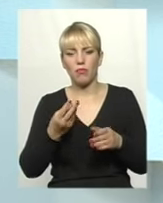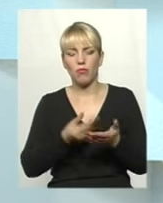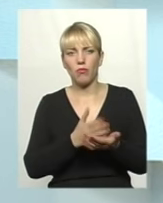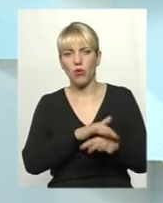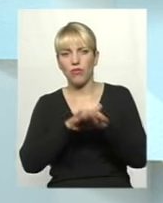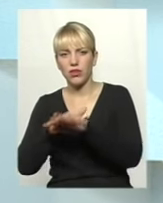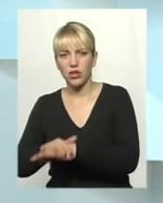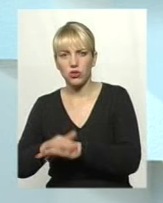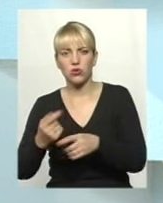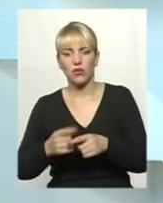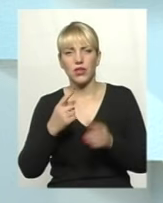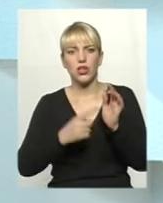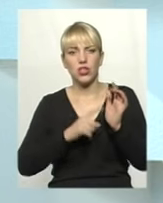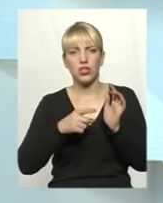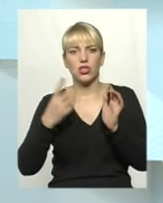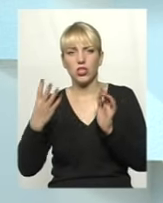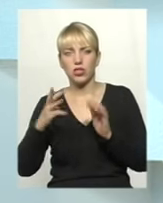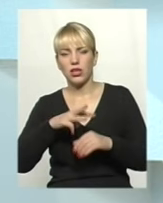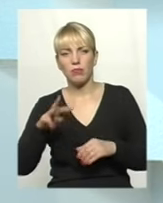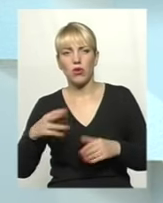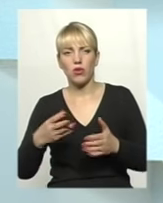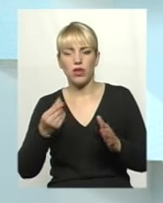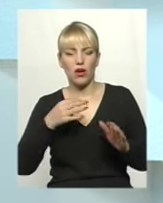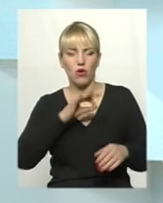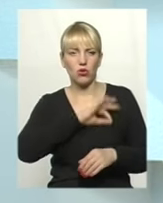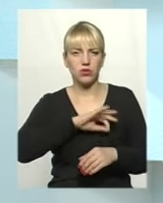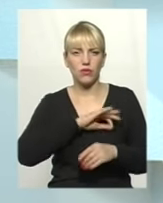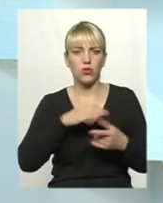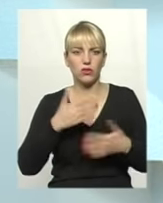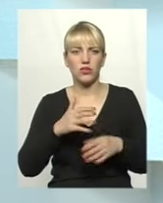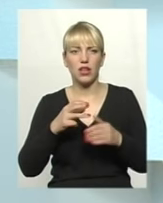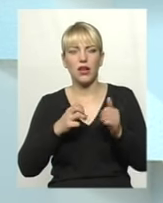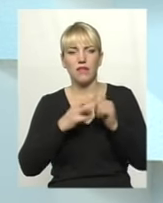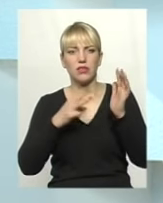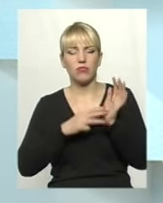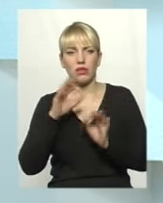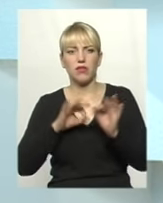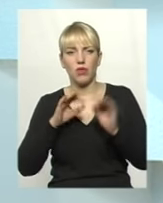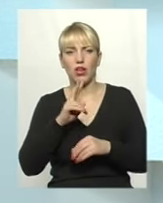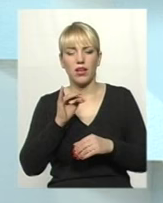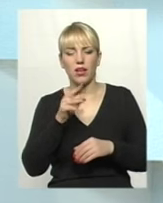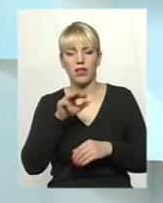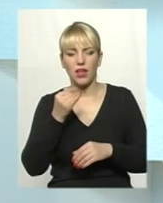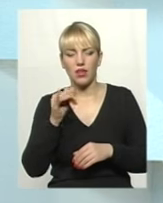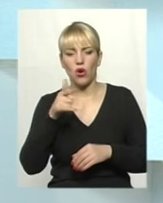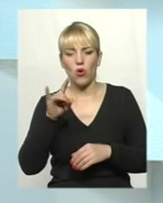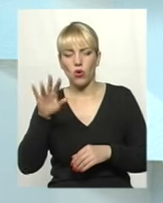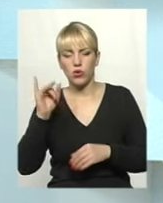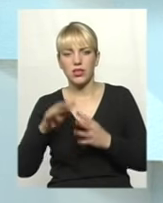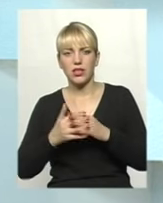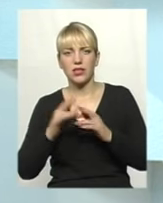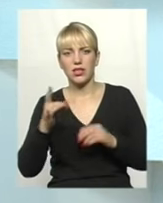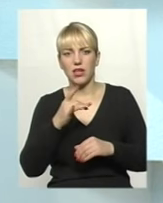6,4 мільйона, освоєно 1,1 мільйон або 17,3%. Китайгородська сільська, передбачено